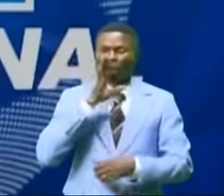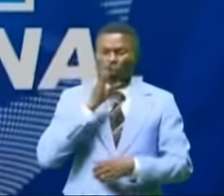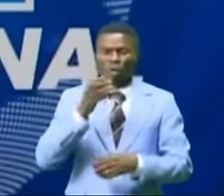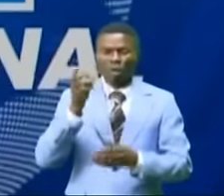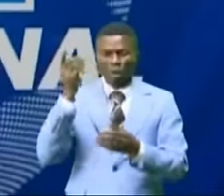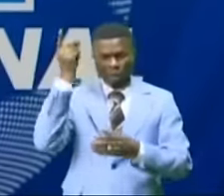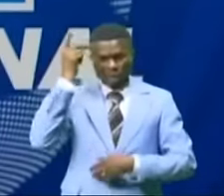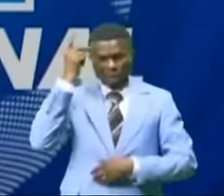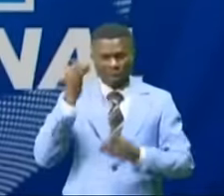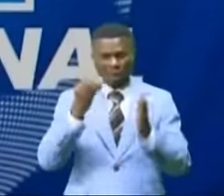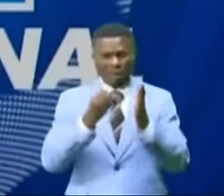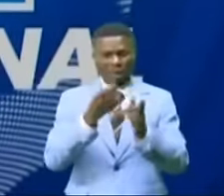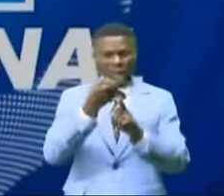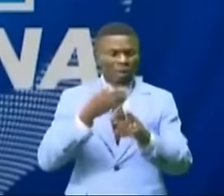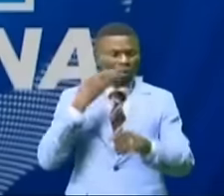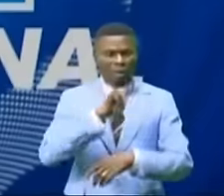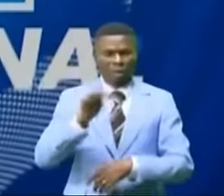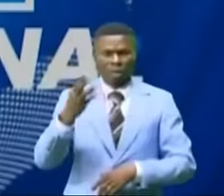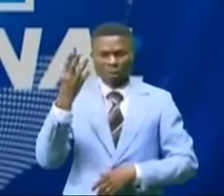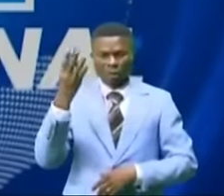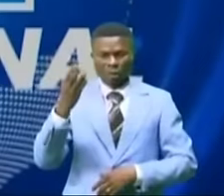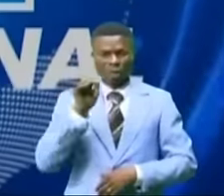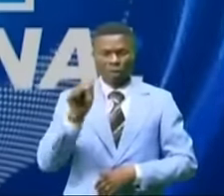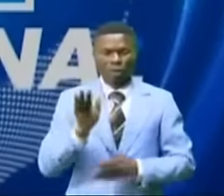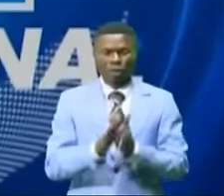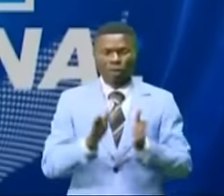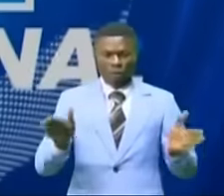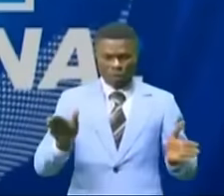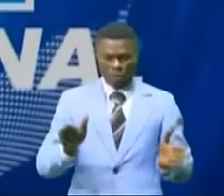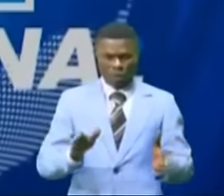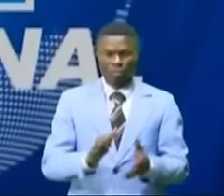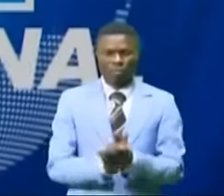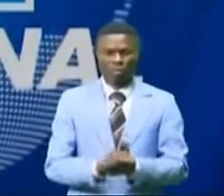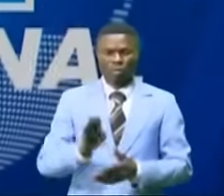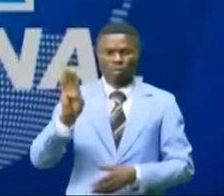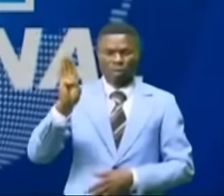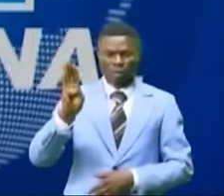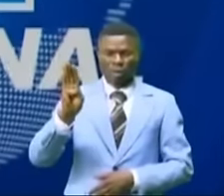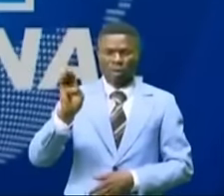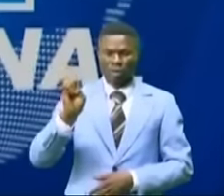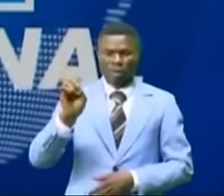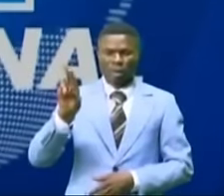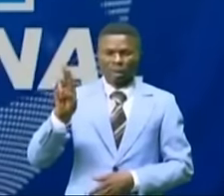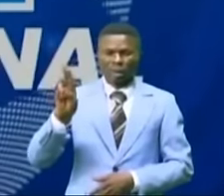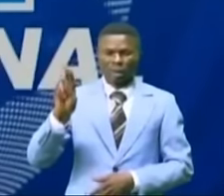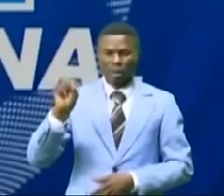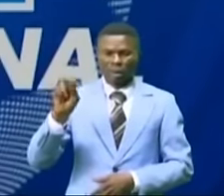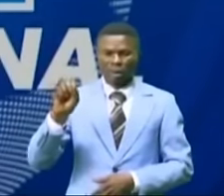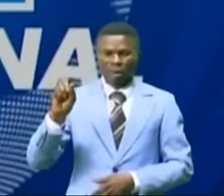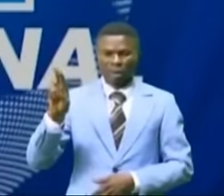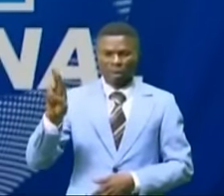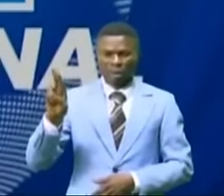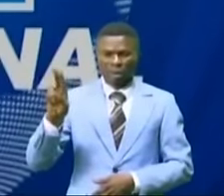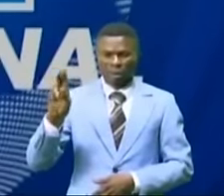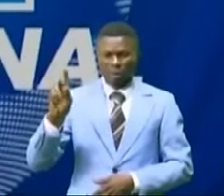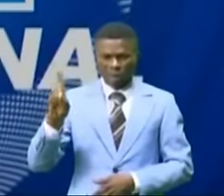mars 2024, le directeur général Bernard Kabessé Massangou.